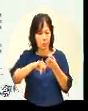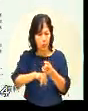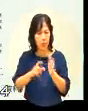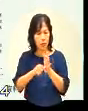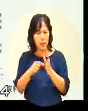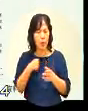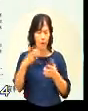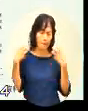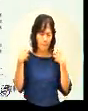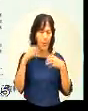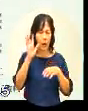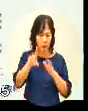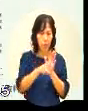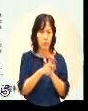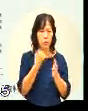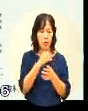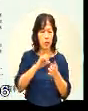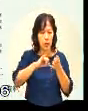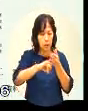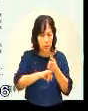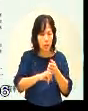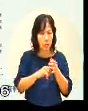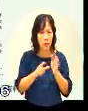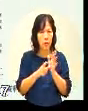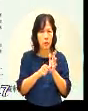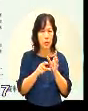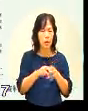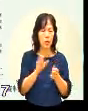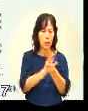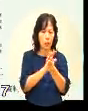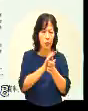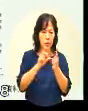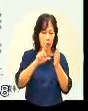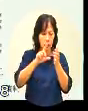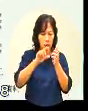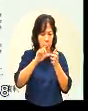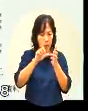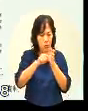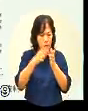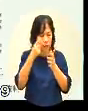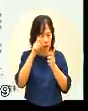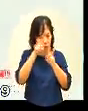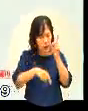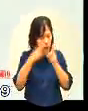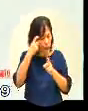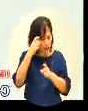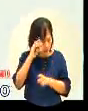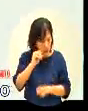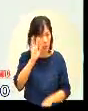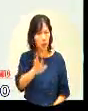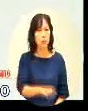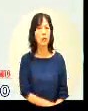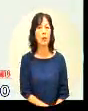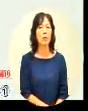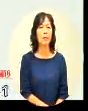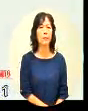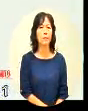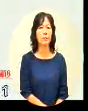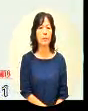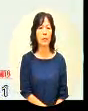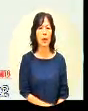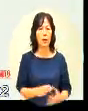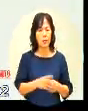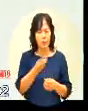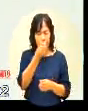点忙，所以跟他约的时间是跟我的服务时间大概差了好几天哈。请下一张。那我想这个